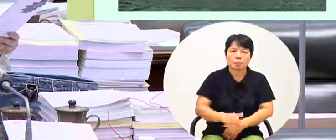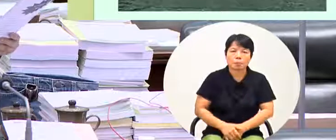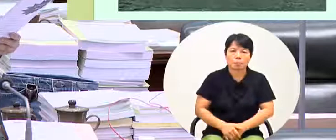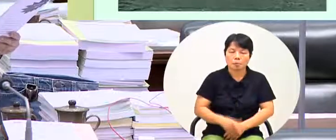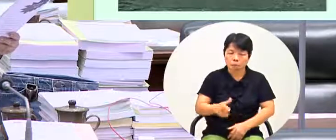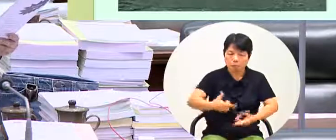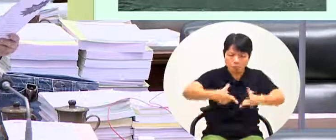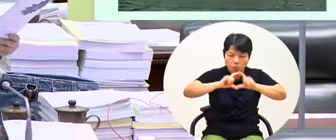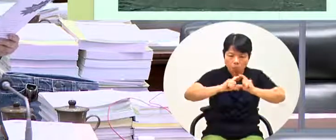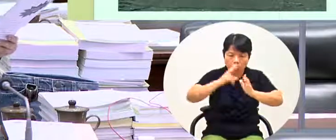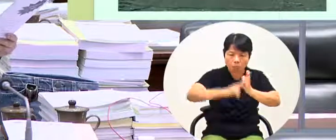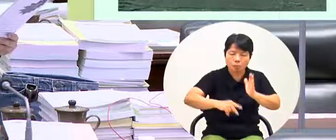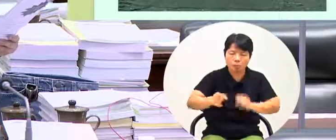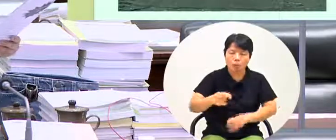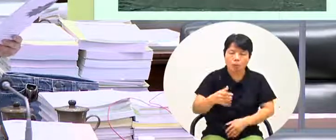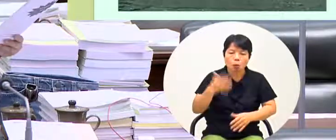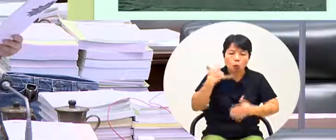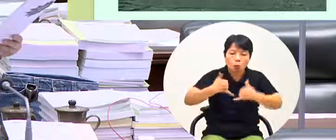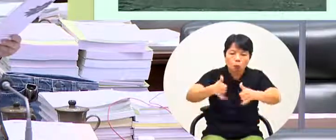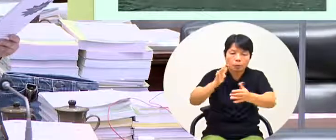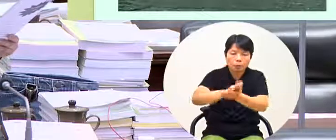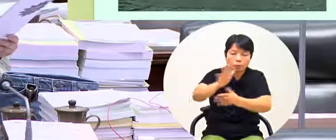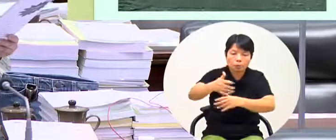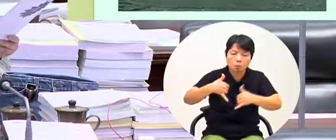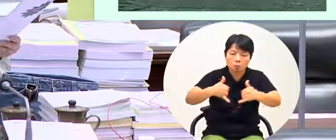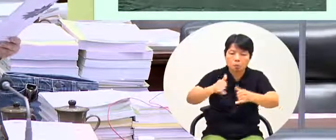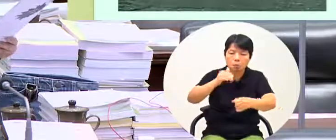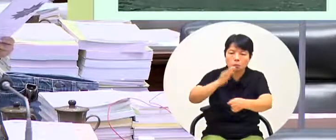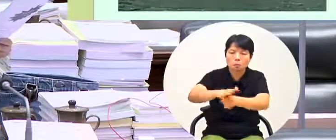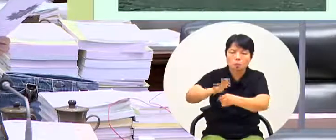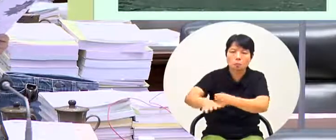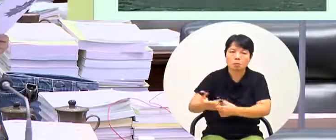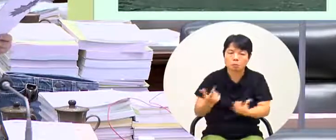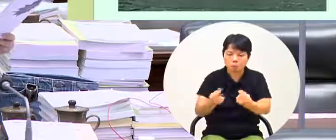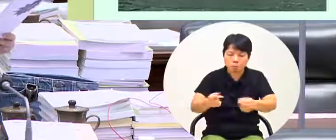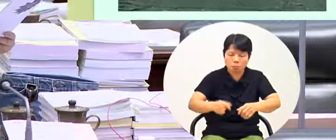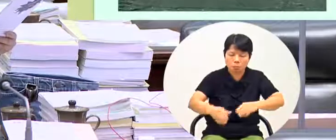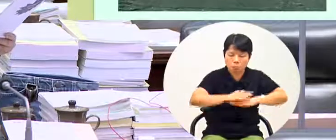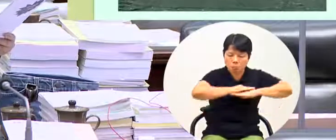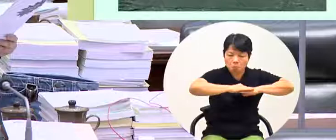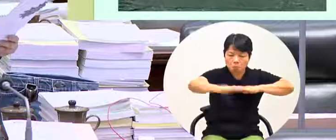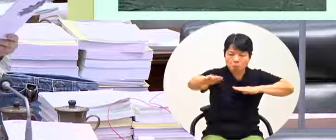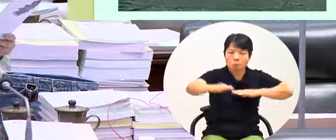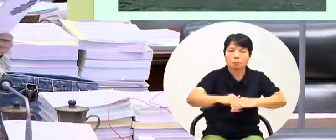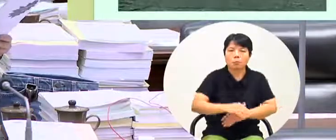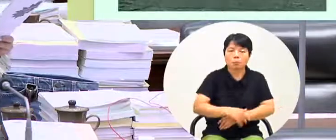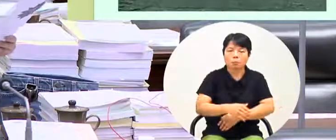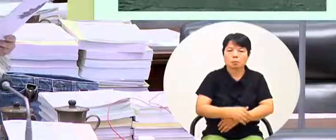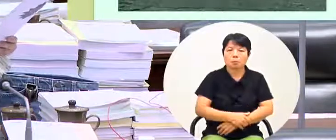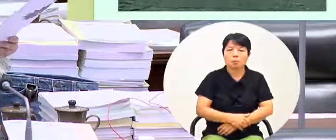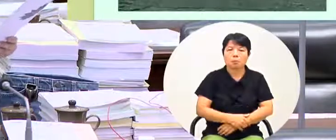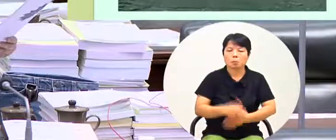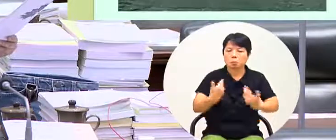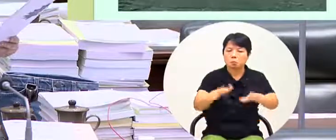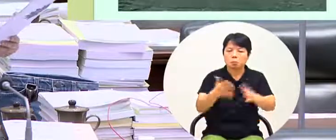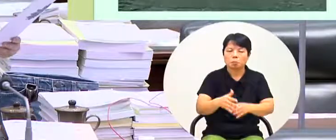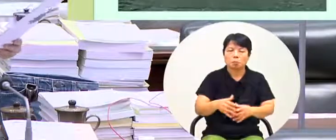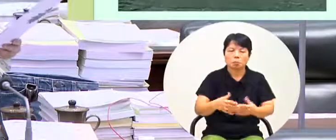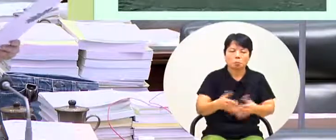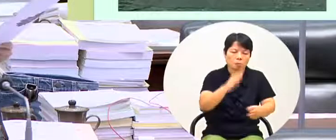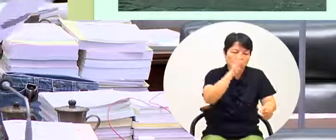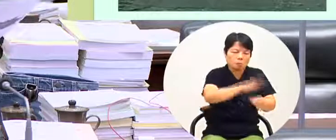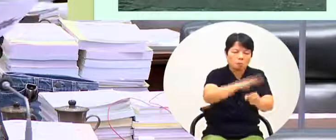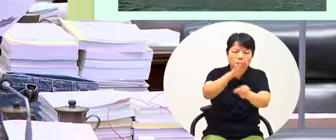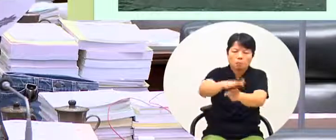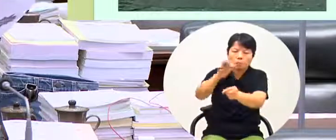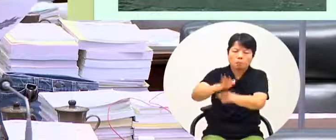的时候，是不是都是用这种整片的修补方式，不要再用那种补一块补一块，这里不平补那里，那里不平补